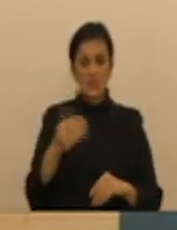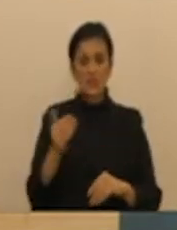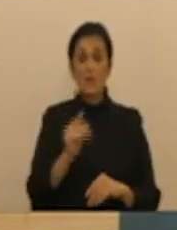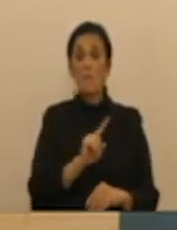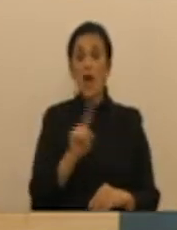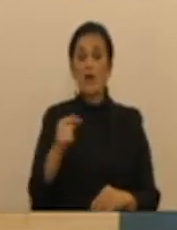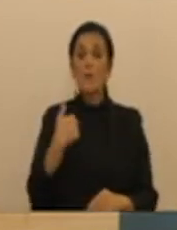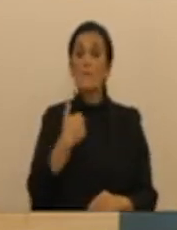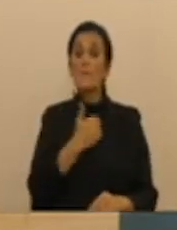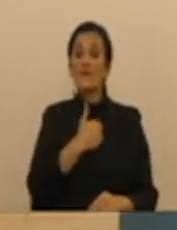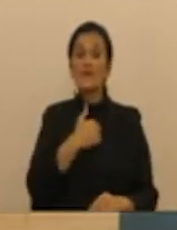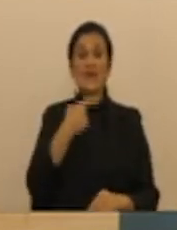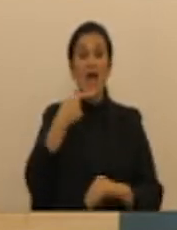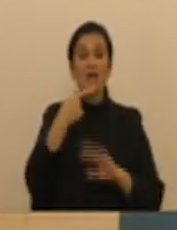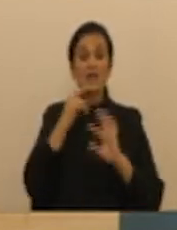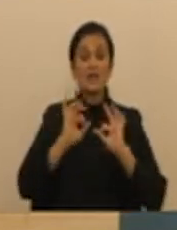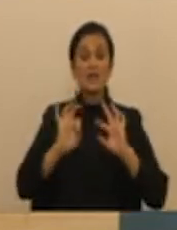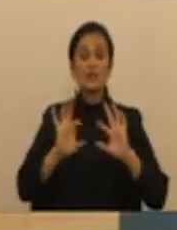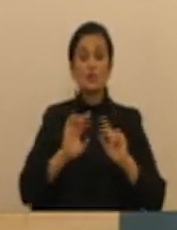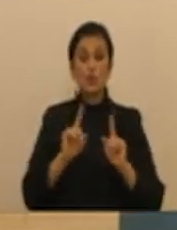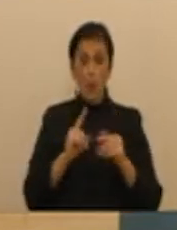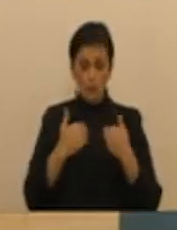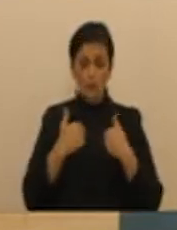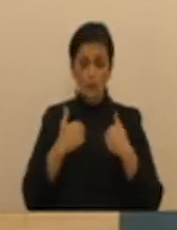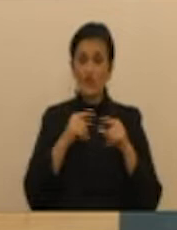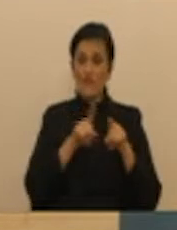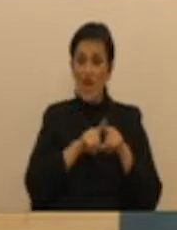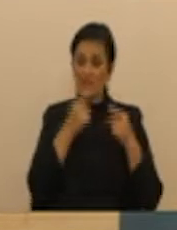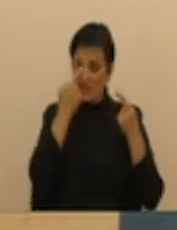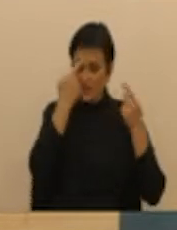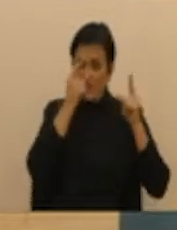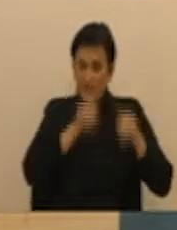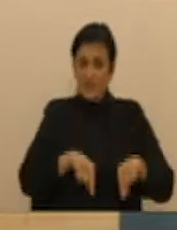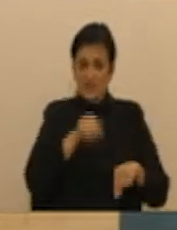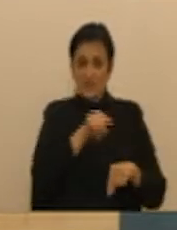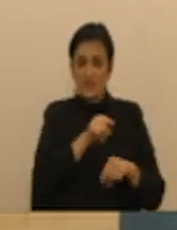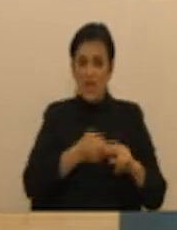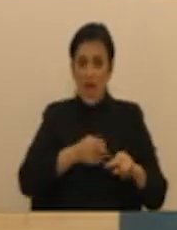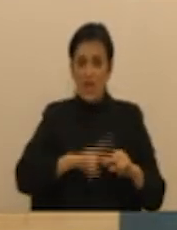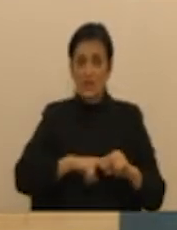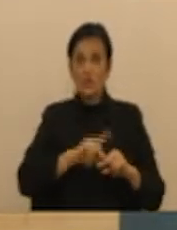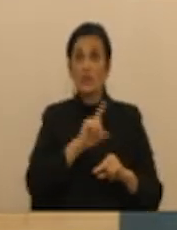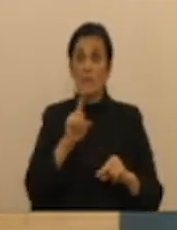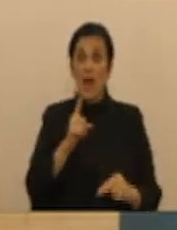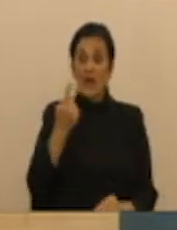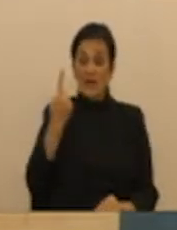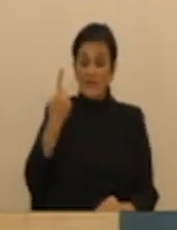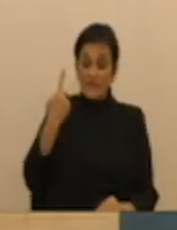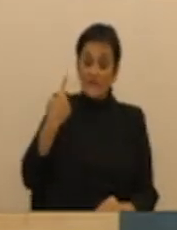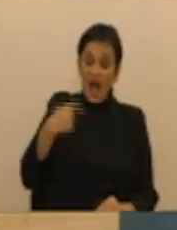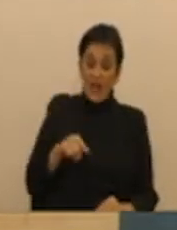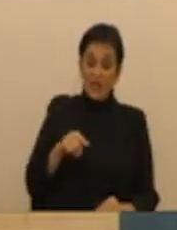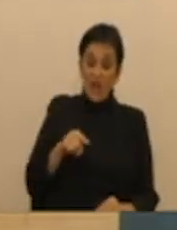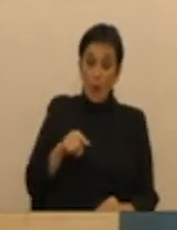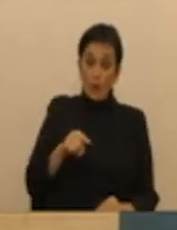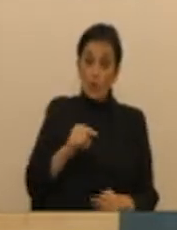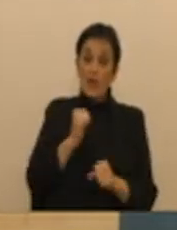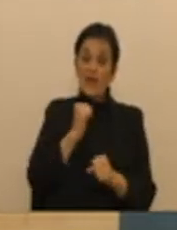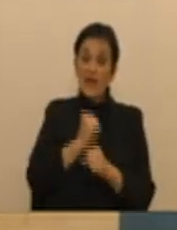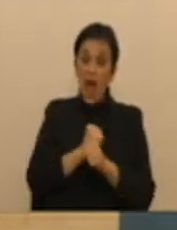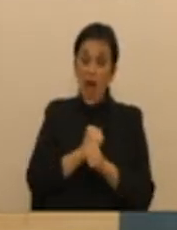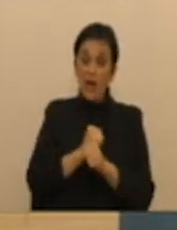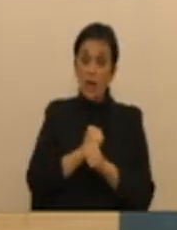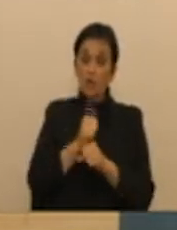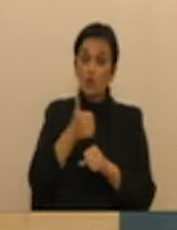მაგრამ მე მინდა გითხრათ, რომ ჩვენც ვიცით ეს, მაგრამ ვალდებულება გააკეთოთ როგორც